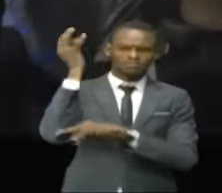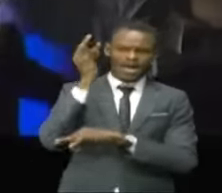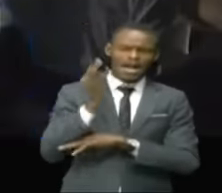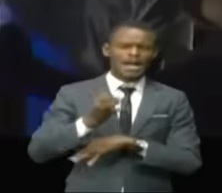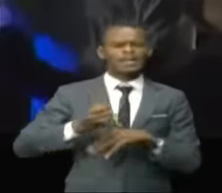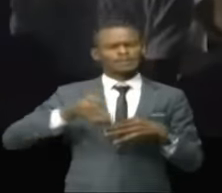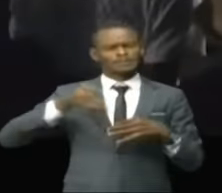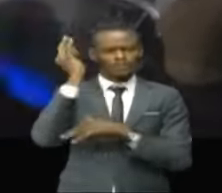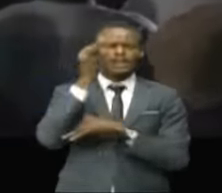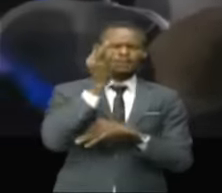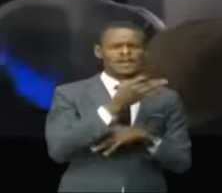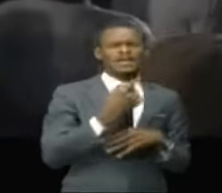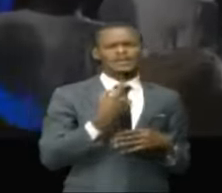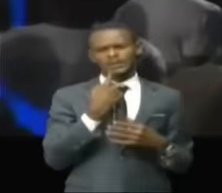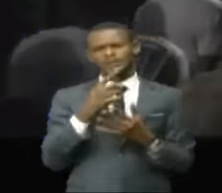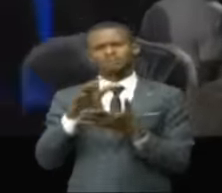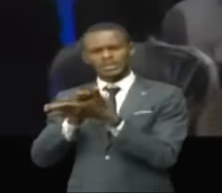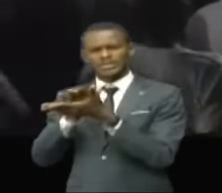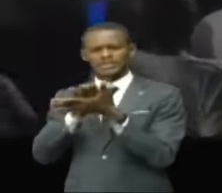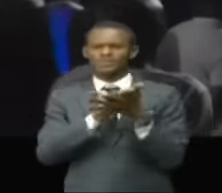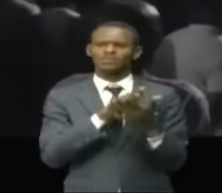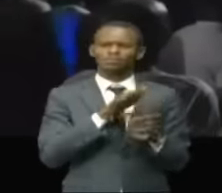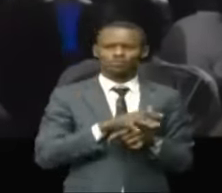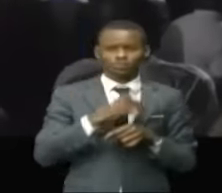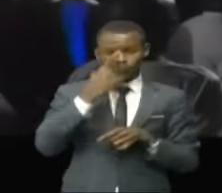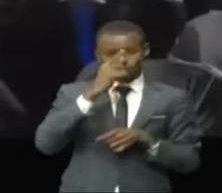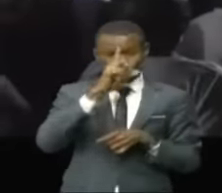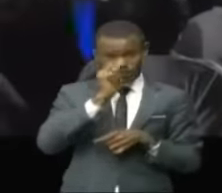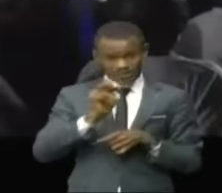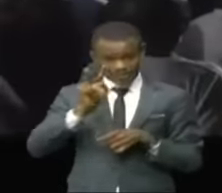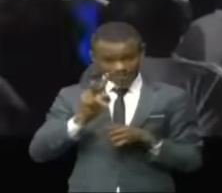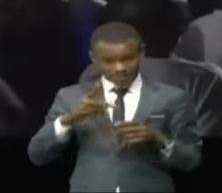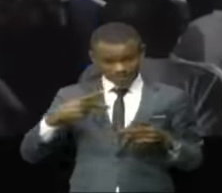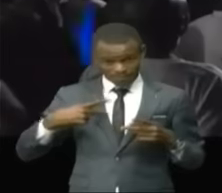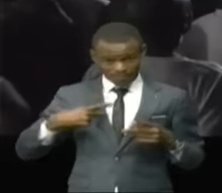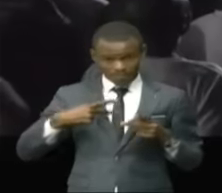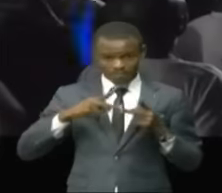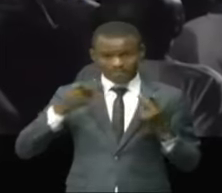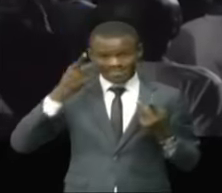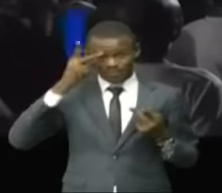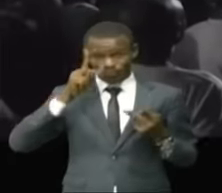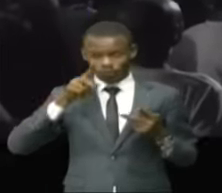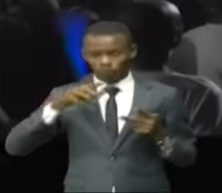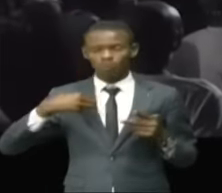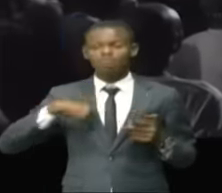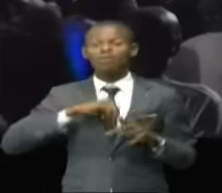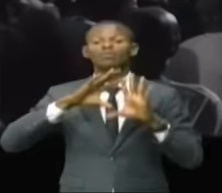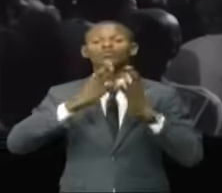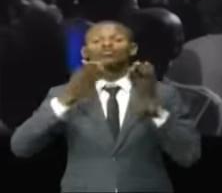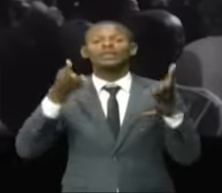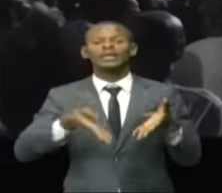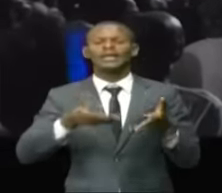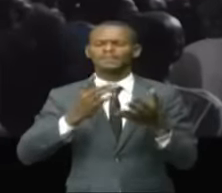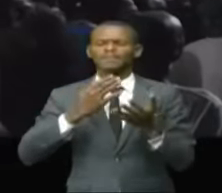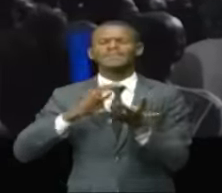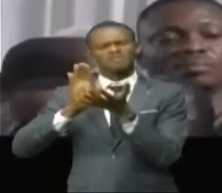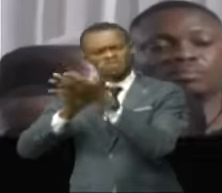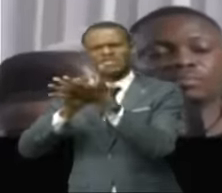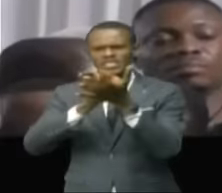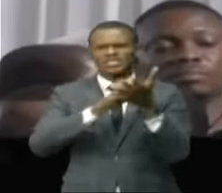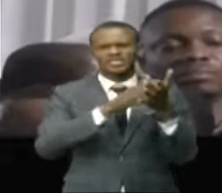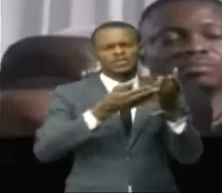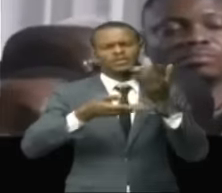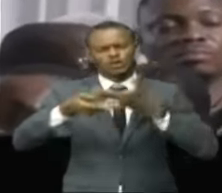les remerciements à la base de son parti pour l'accueil réservé que le chef de file de l'UDPS a débuté cet échange